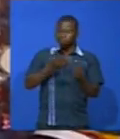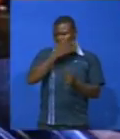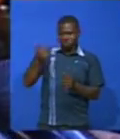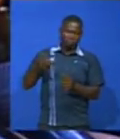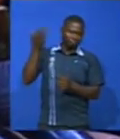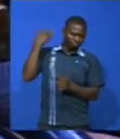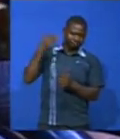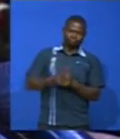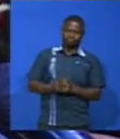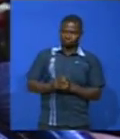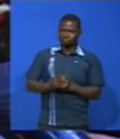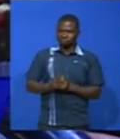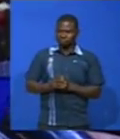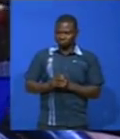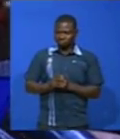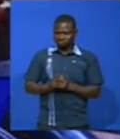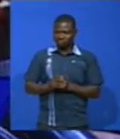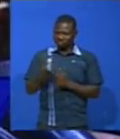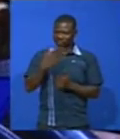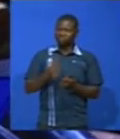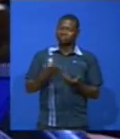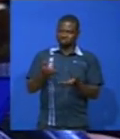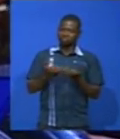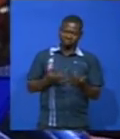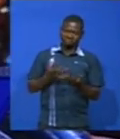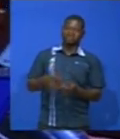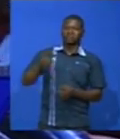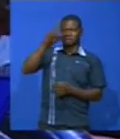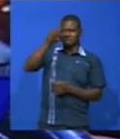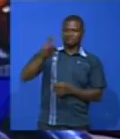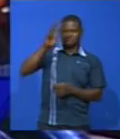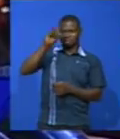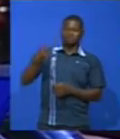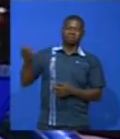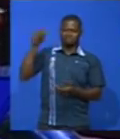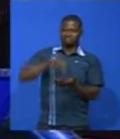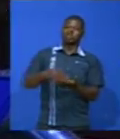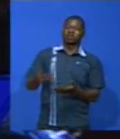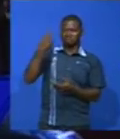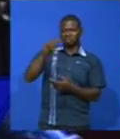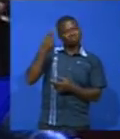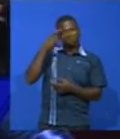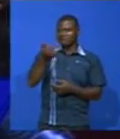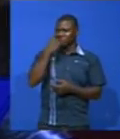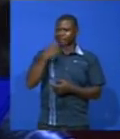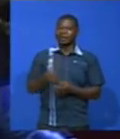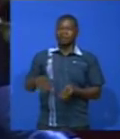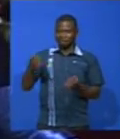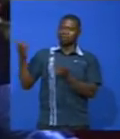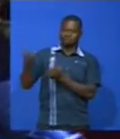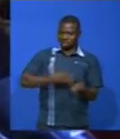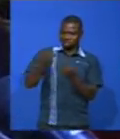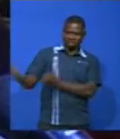peut s'attendre à 150 000 tonnes pour ce qui est de mangue exportable. Sinon, le potentiel est de 300 000.